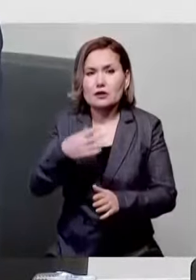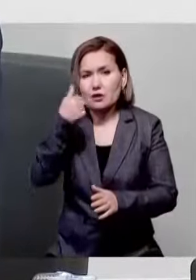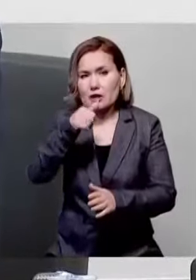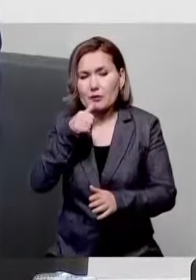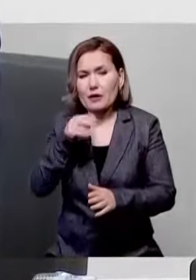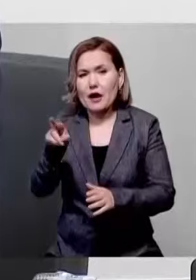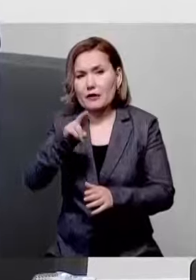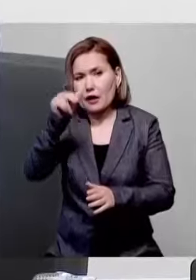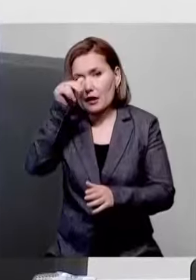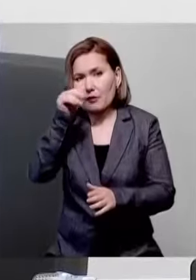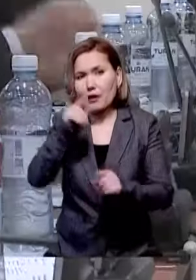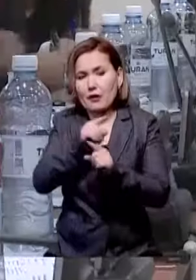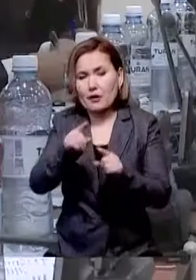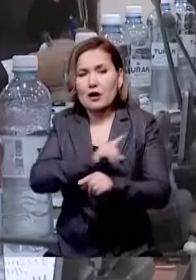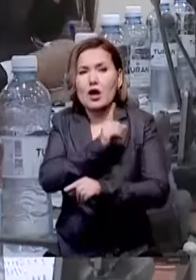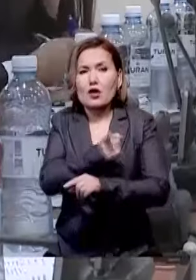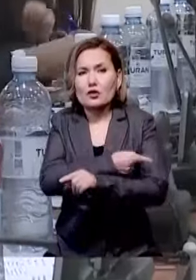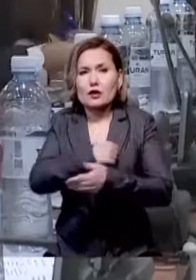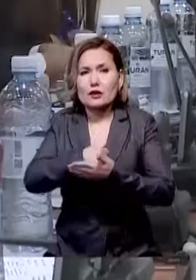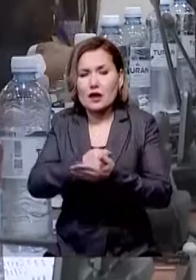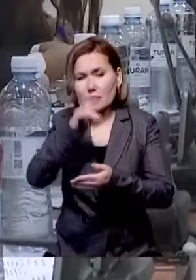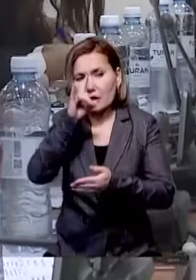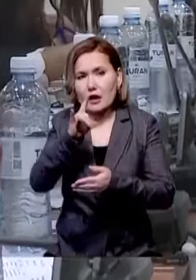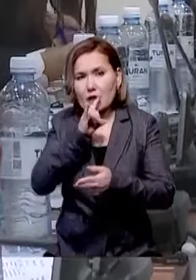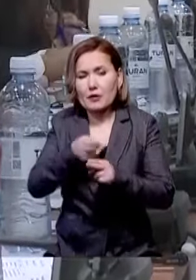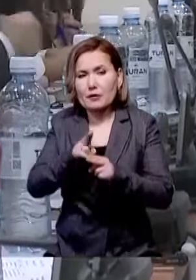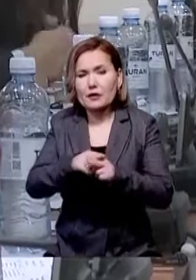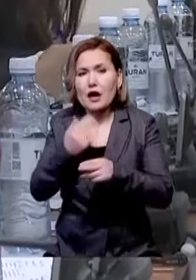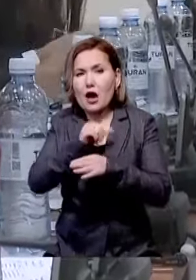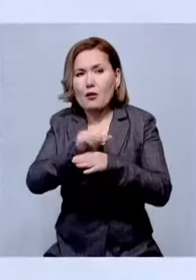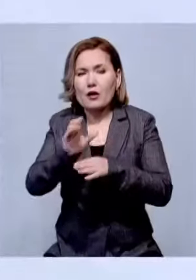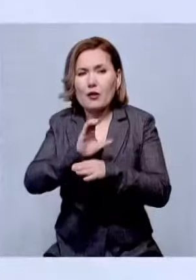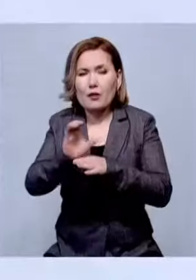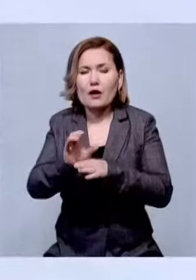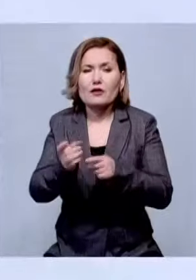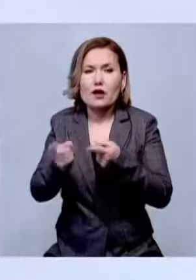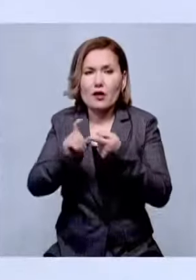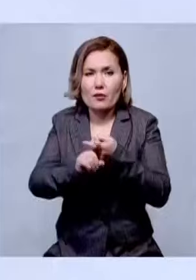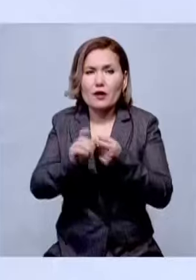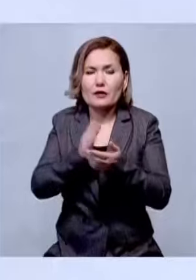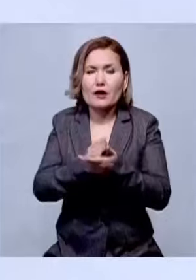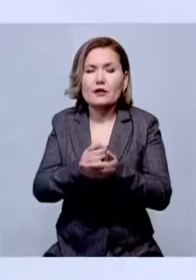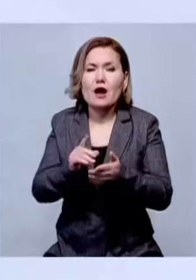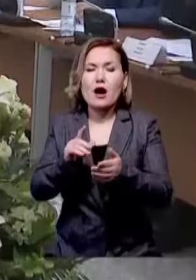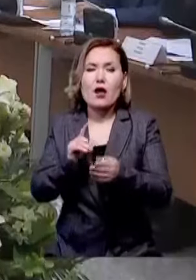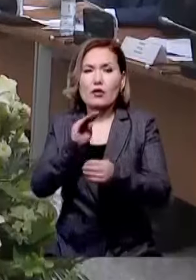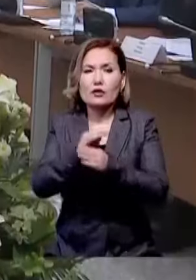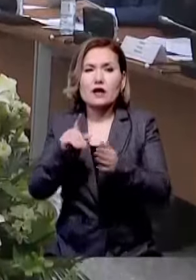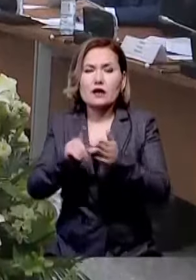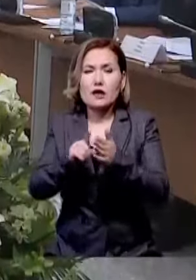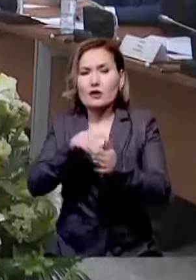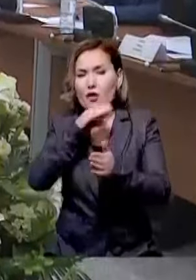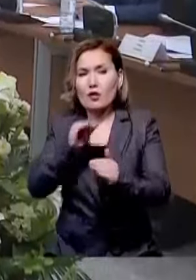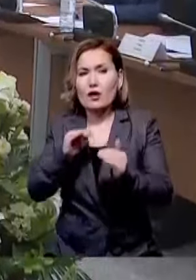2025 жылдың қаңтар айынан бастап күшіне енеді. Қазақстан әлі импортқа тәуелді және қосымша құн салығының өсуі